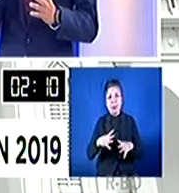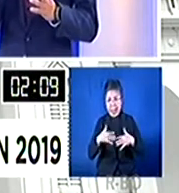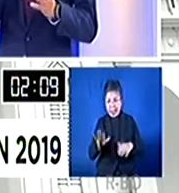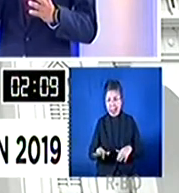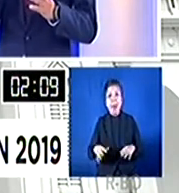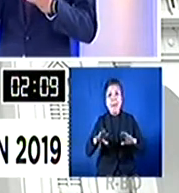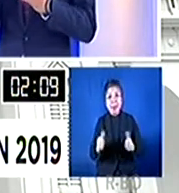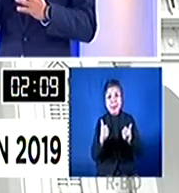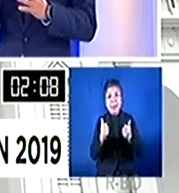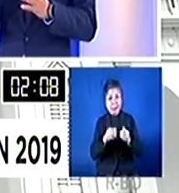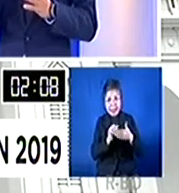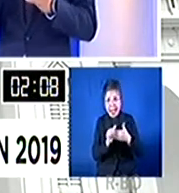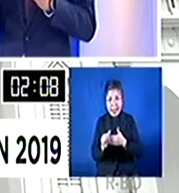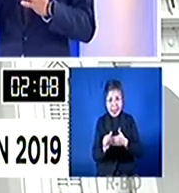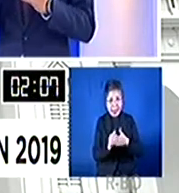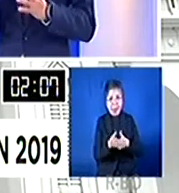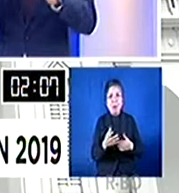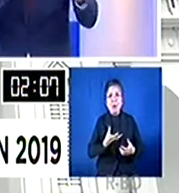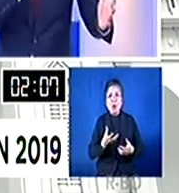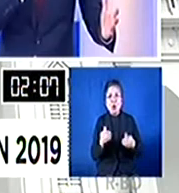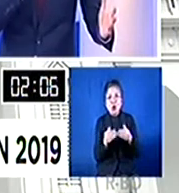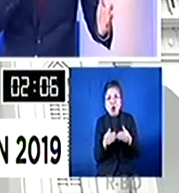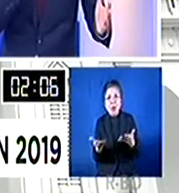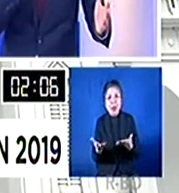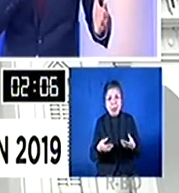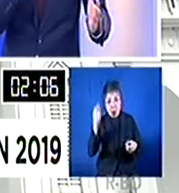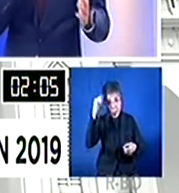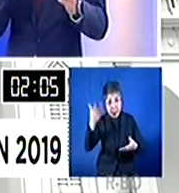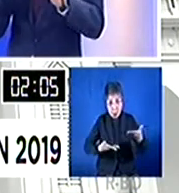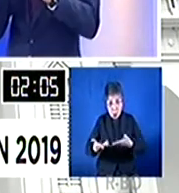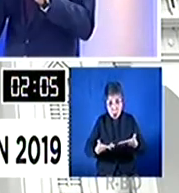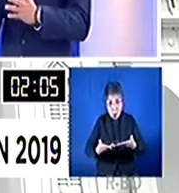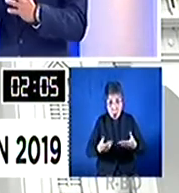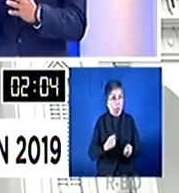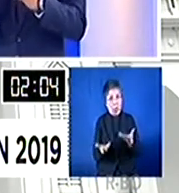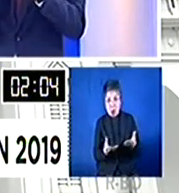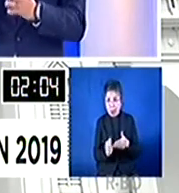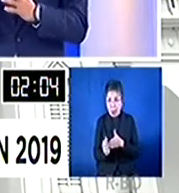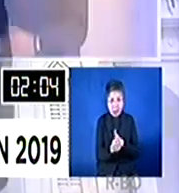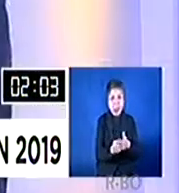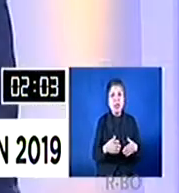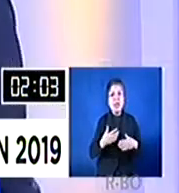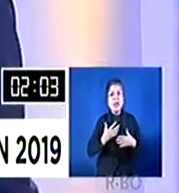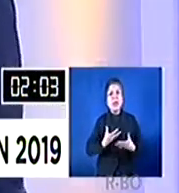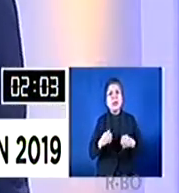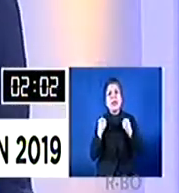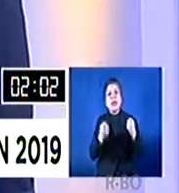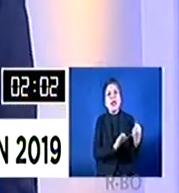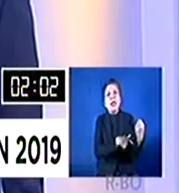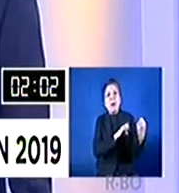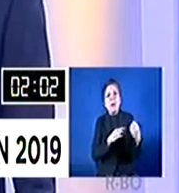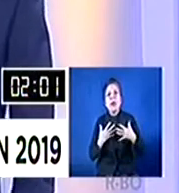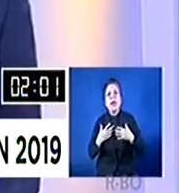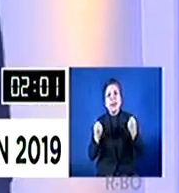mampu untuk diarahkan kemana mereka, kalau ke ekonomi kreatif atau ke bidang lain sesuai dengan kemampuannya.